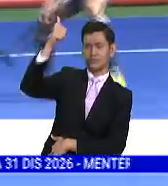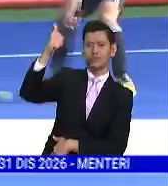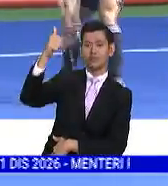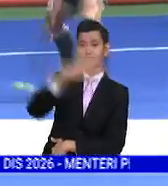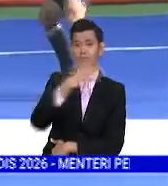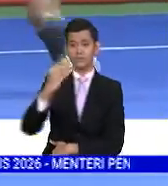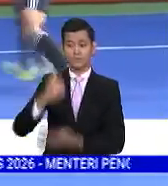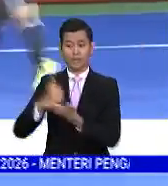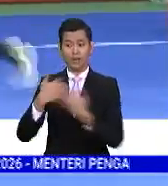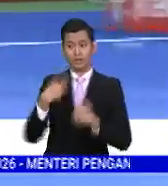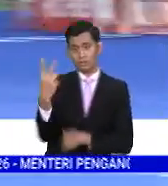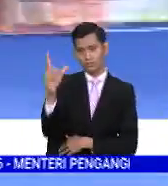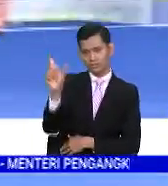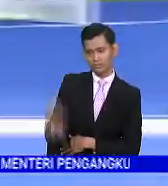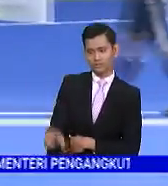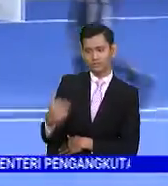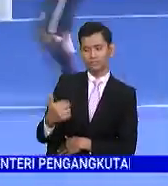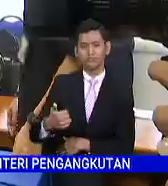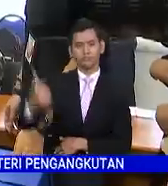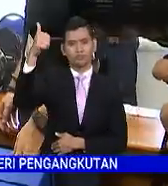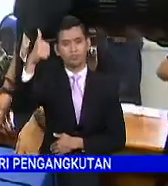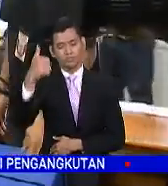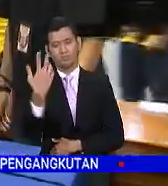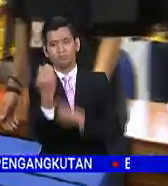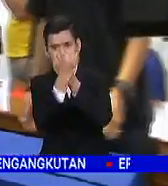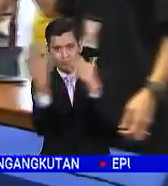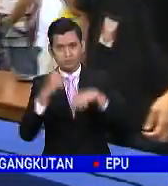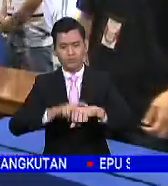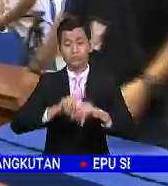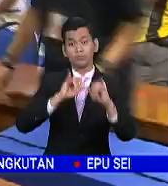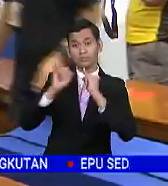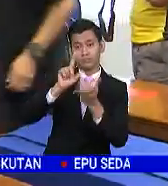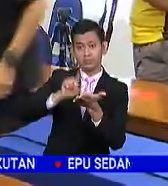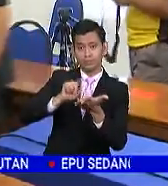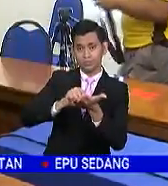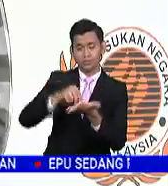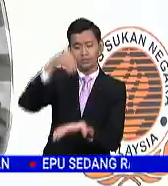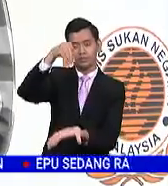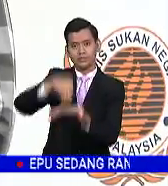pengarah kejohanan. Beliau berkata demikian dalam sidang media di pejabat MHC di Bukit Jalil.